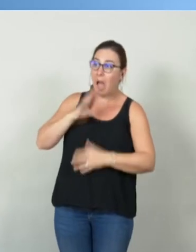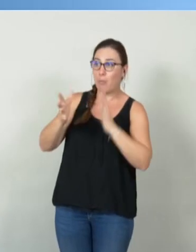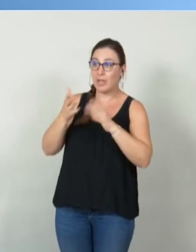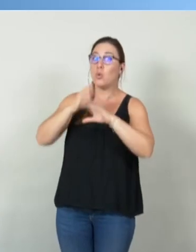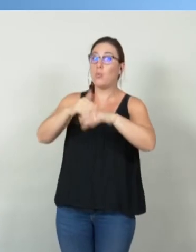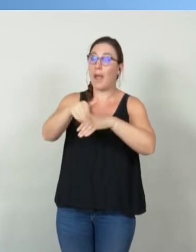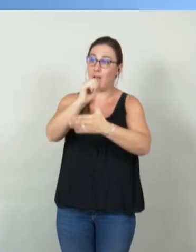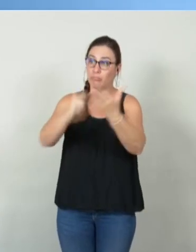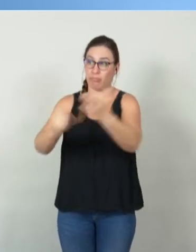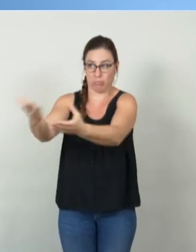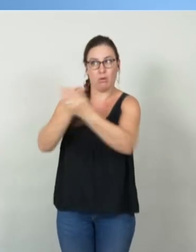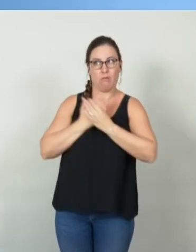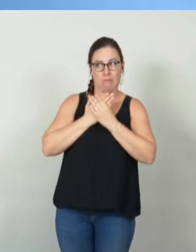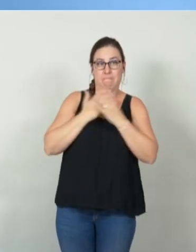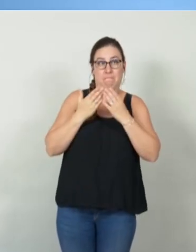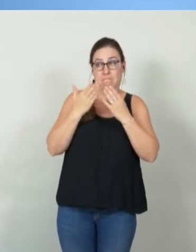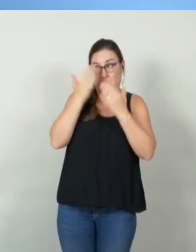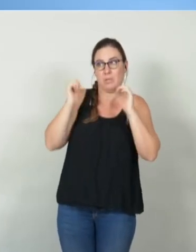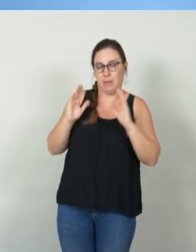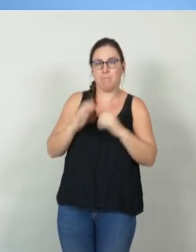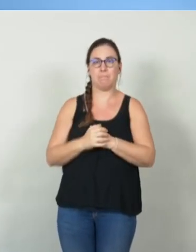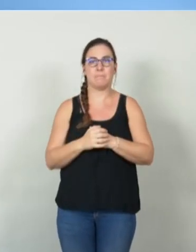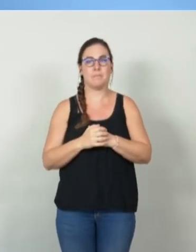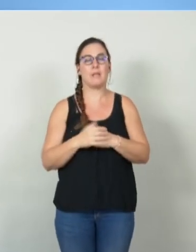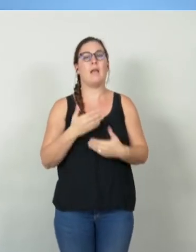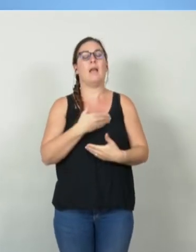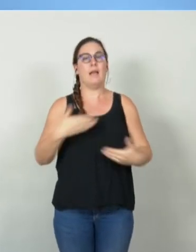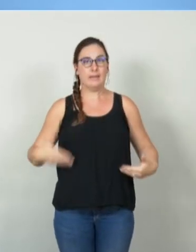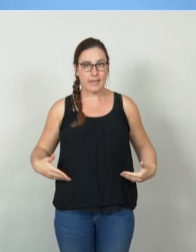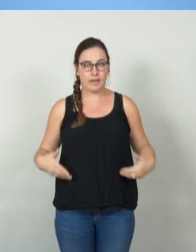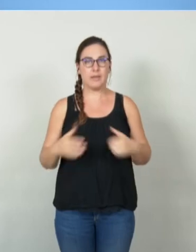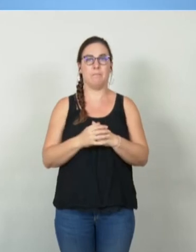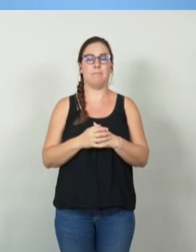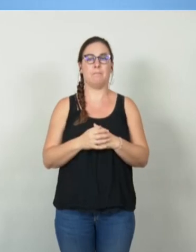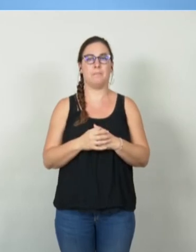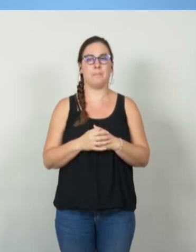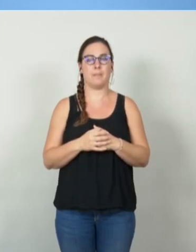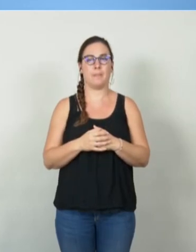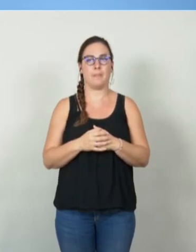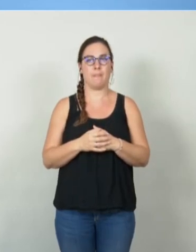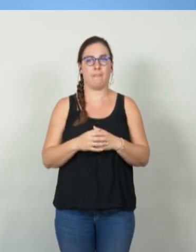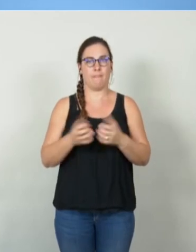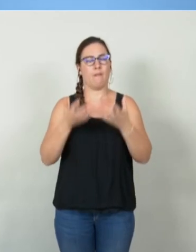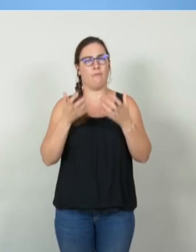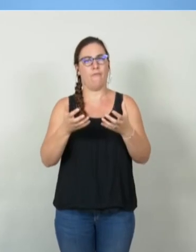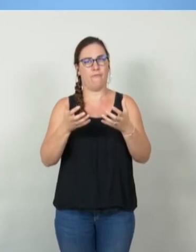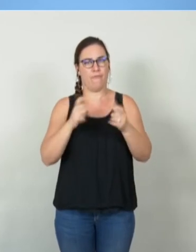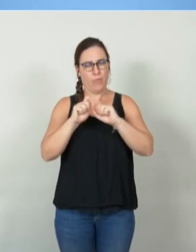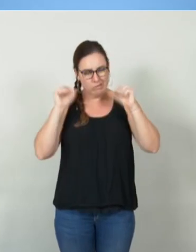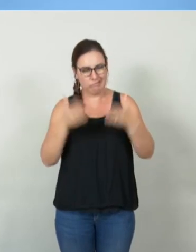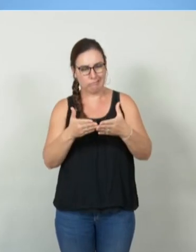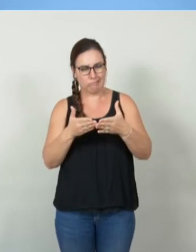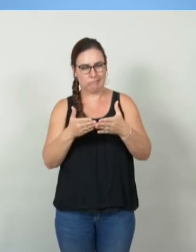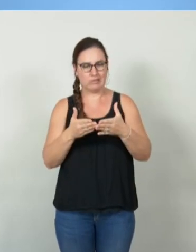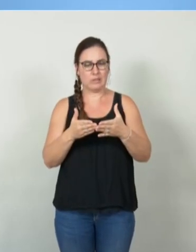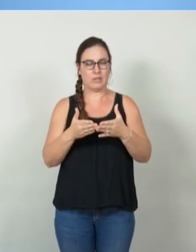prévu je ne sais pas voilà et pour finir je tenais à faire un zoom sur la partie faire venir et faire savoir